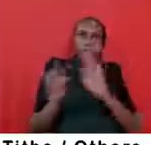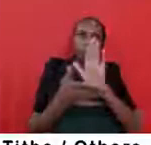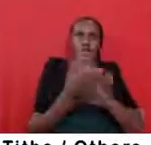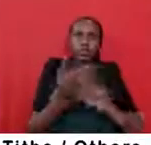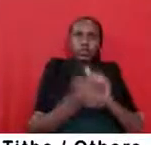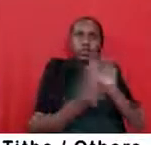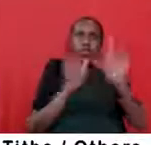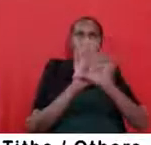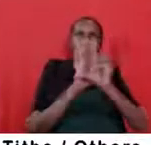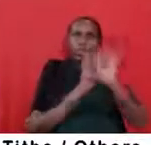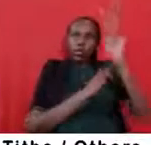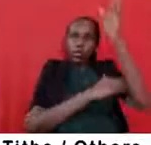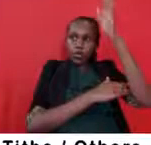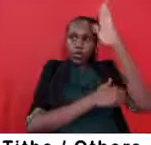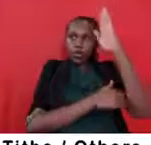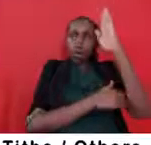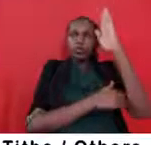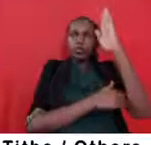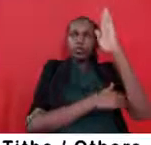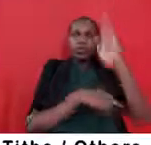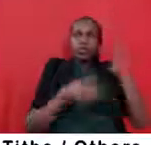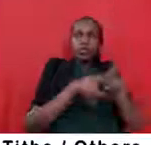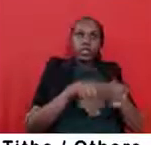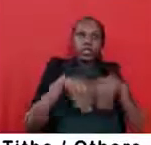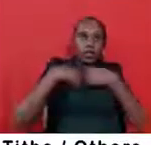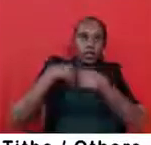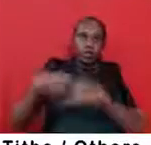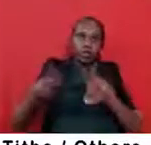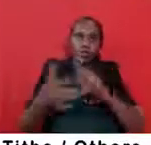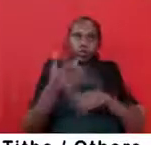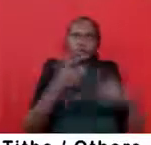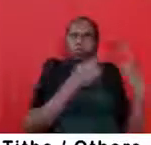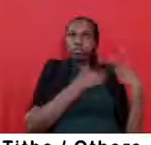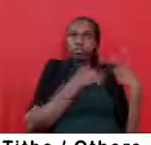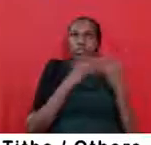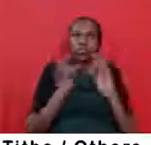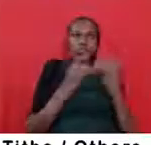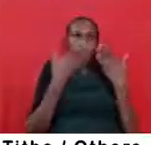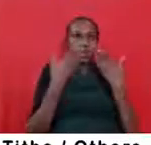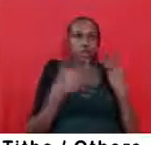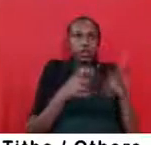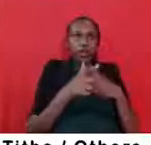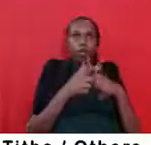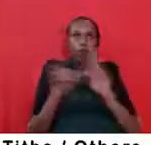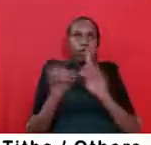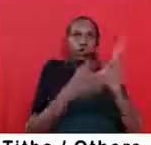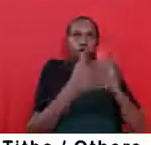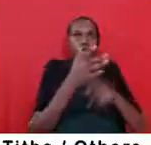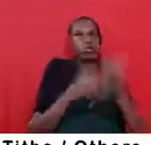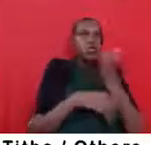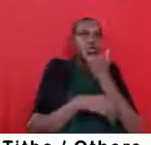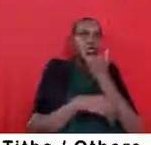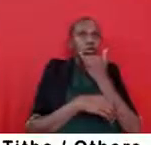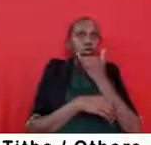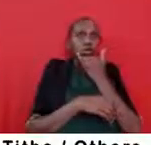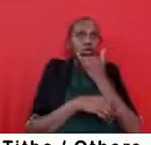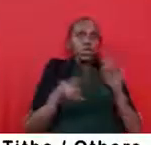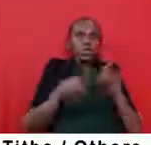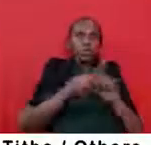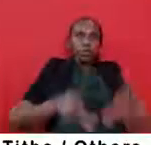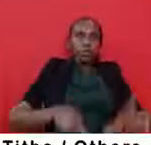tumezialifu sharia zako takatifu. Tumeacha yaliyo tupasa kuyatenda, tumeyatenda yasiyo tupasa